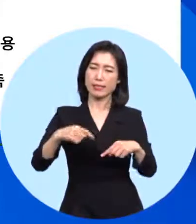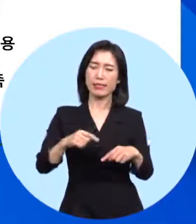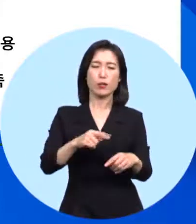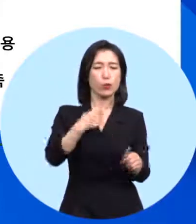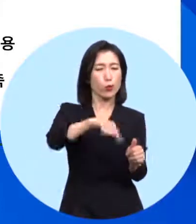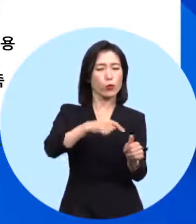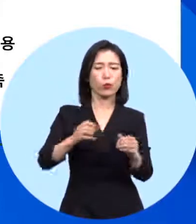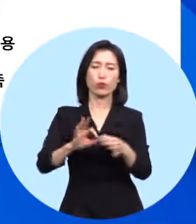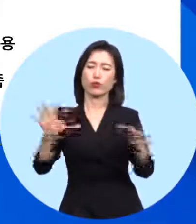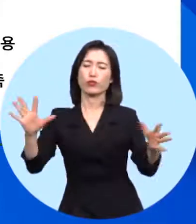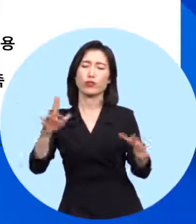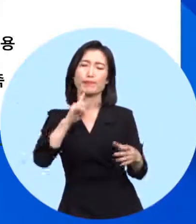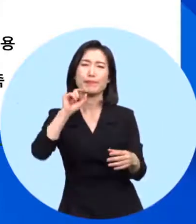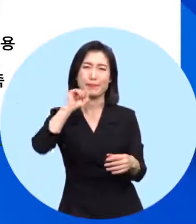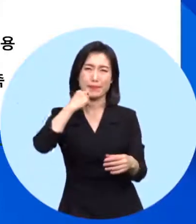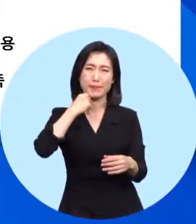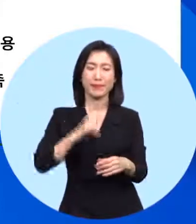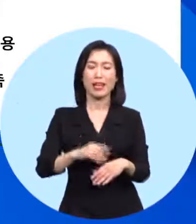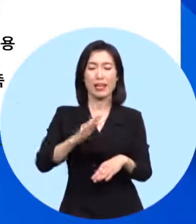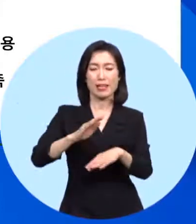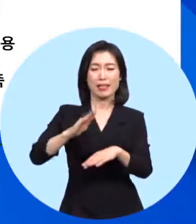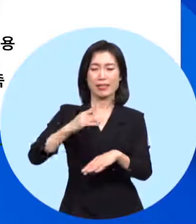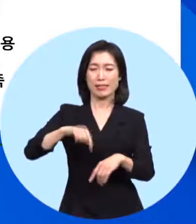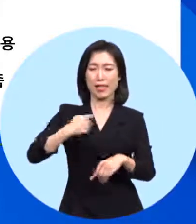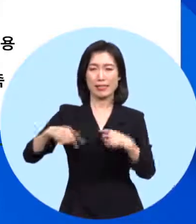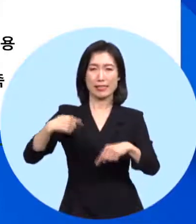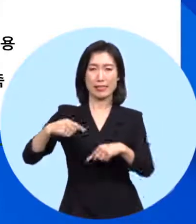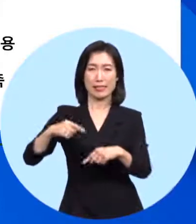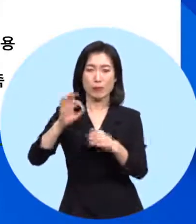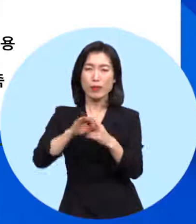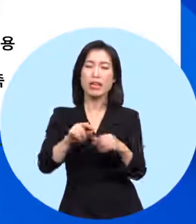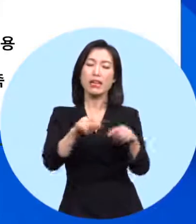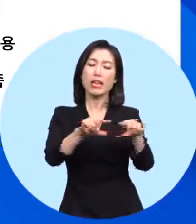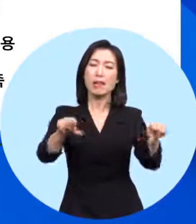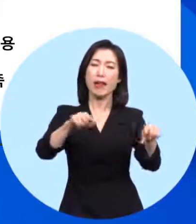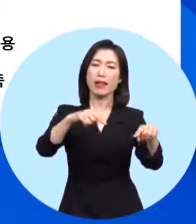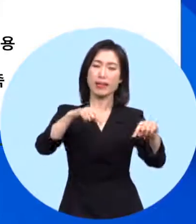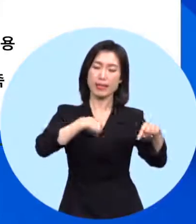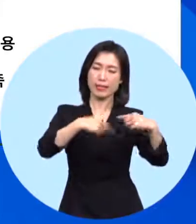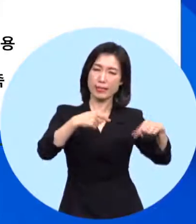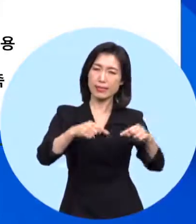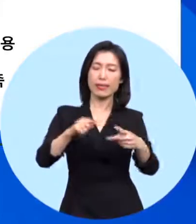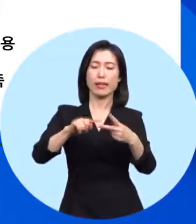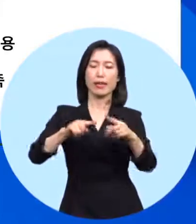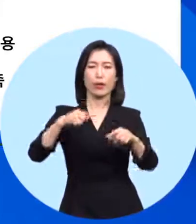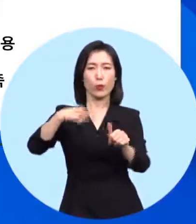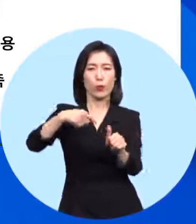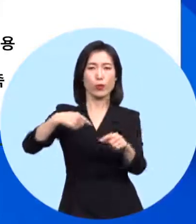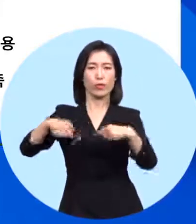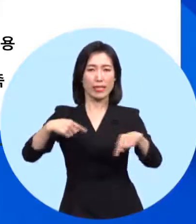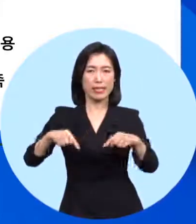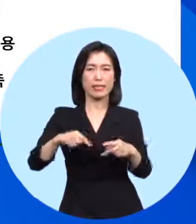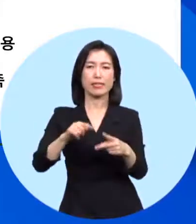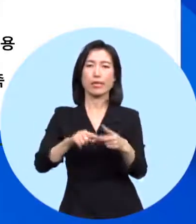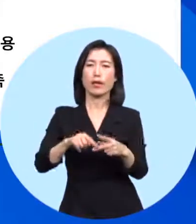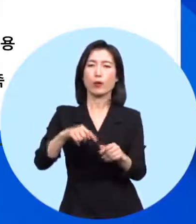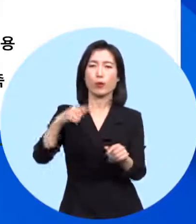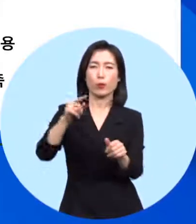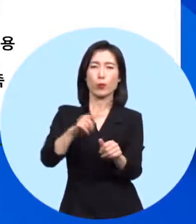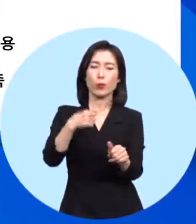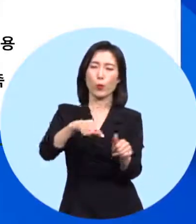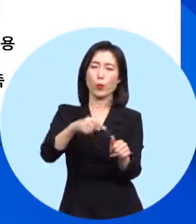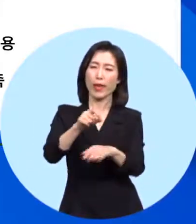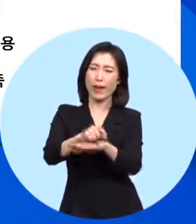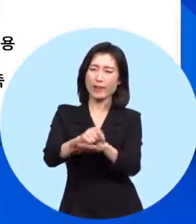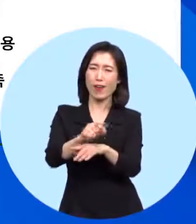없다. 그래서 지금 저희들 그 자치분권 종합계획에도 보면 일반자치와 교육자치 또는 일반행정과 교육행정의 연계협력이